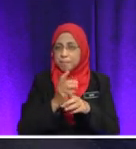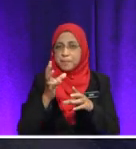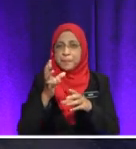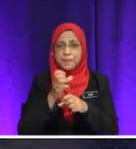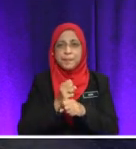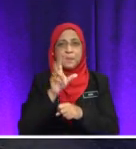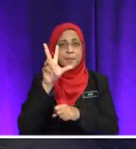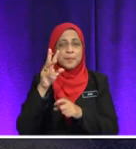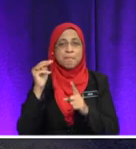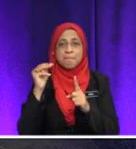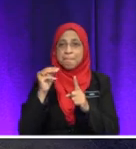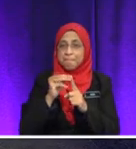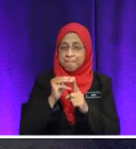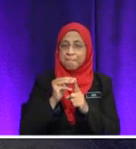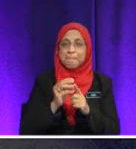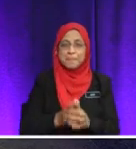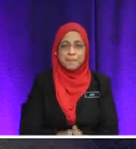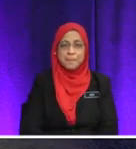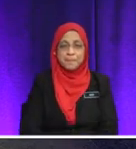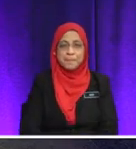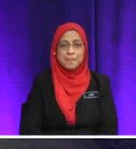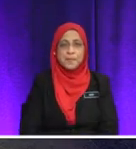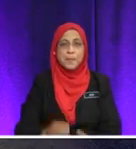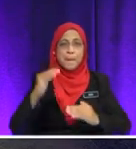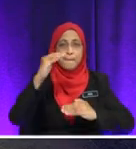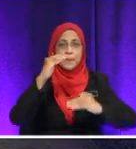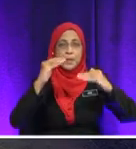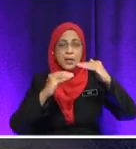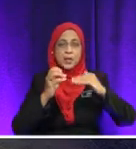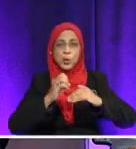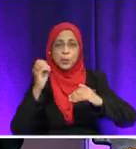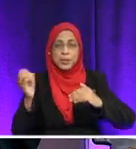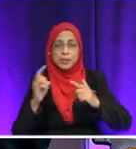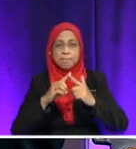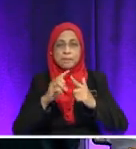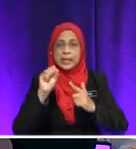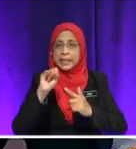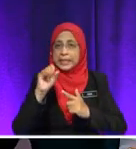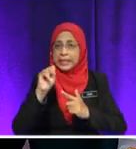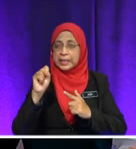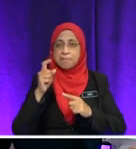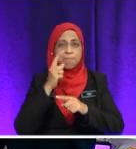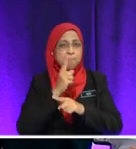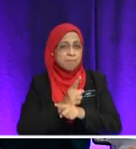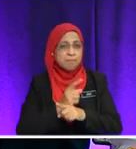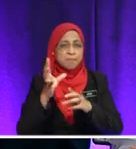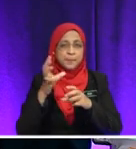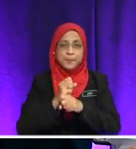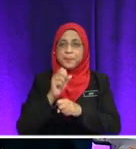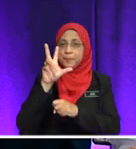3 maka 3 maka objek semua nih memberi makan